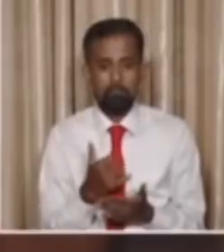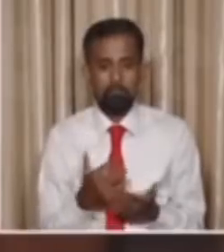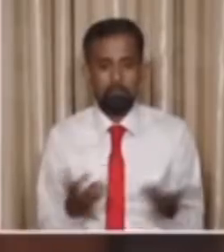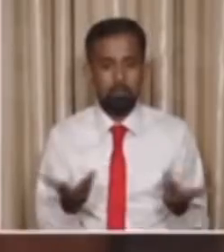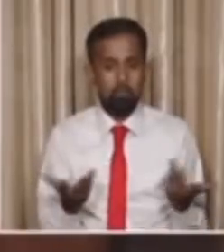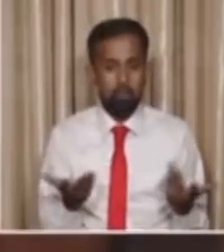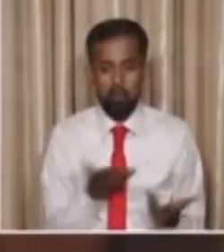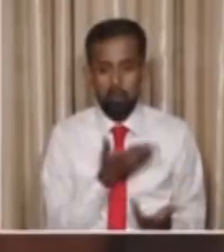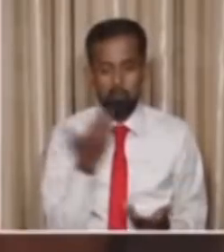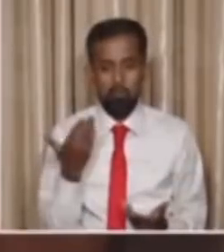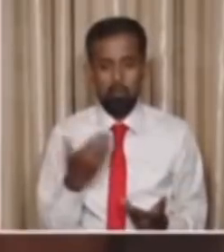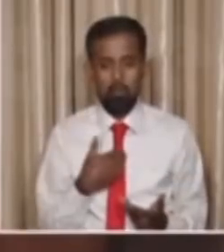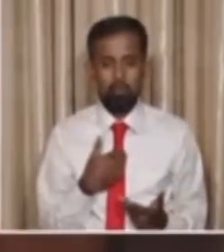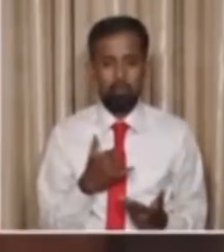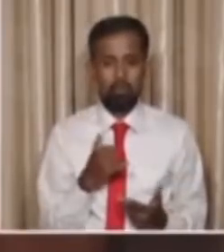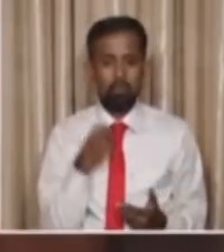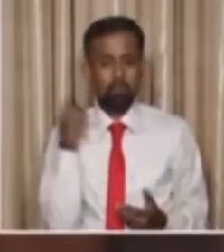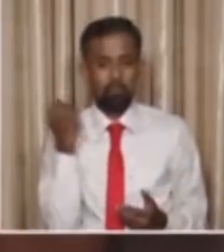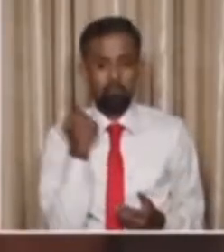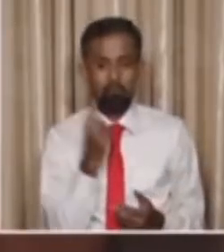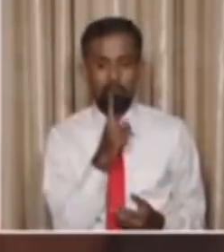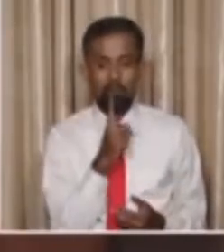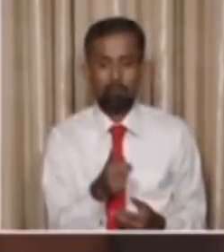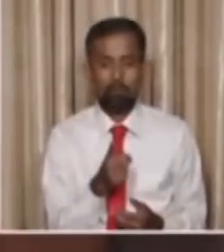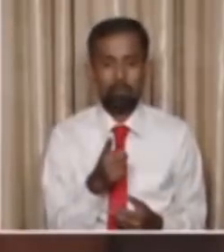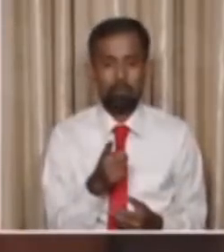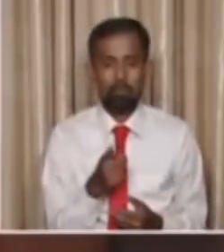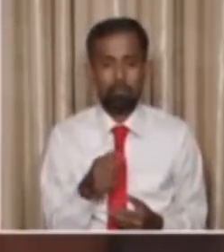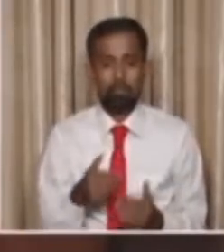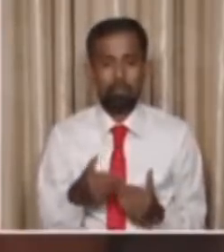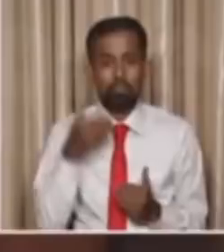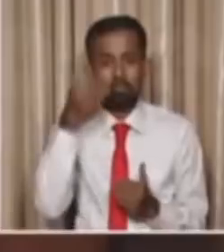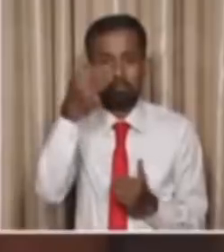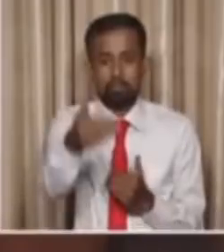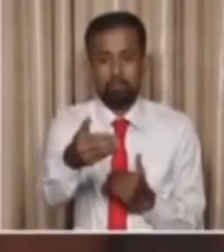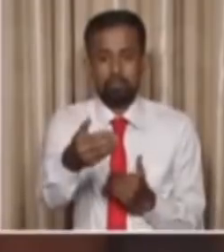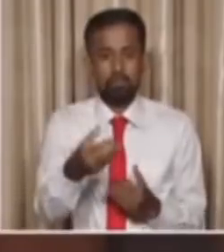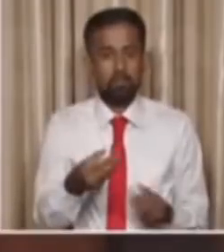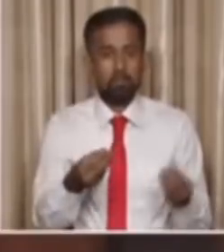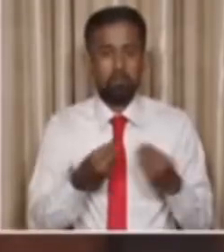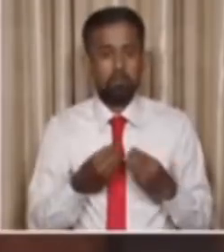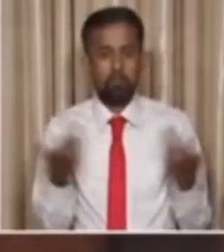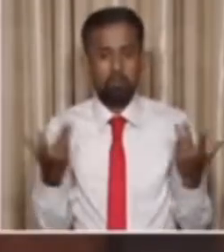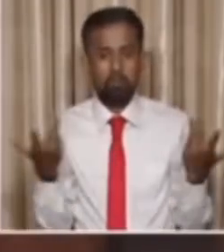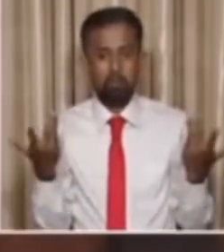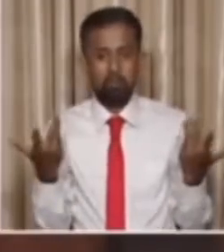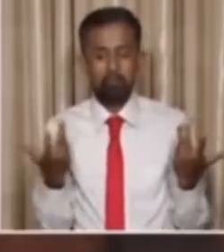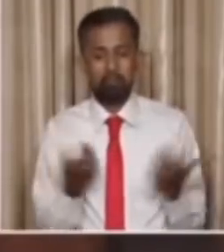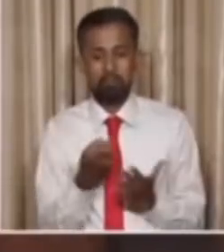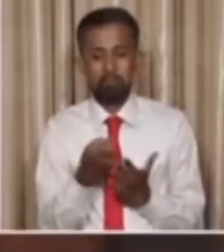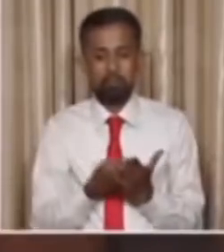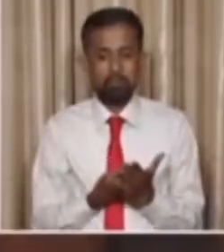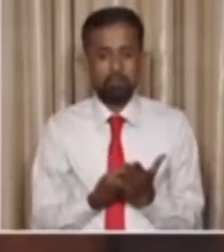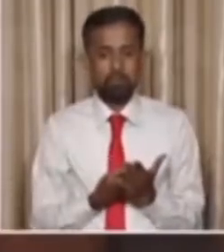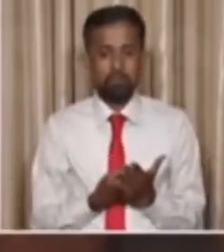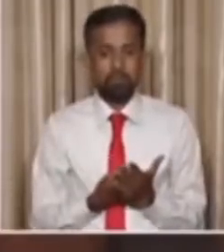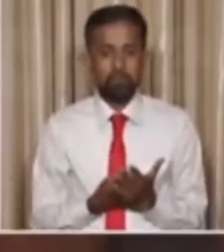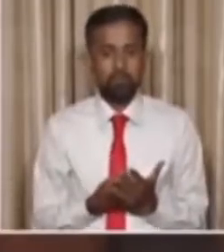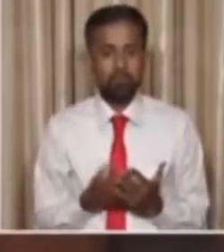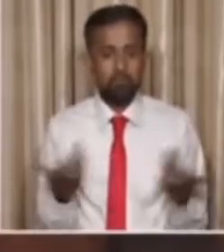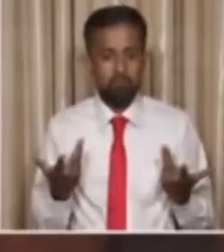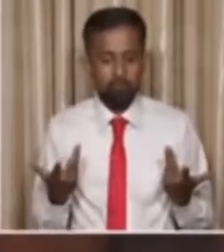පුළුවන් අද අපි තිබ්බ සමහර රැස්වීම් වල කියනවා මේ සමහරට ඊළඟ හම් වෙන්නේ නැති වෙයි IMF එකේ කොන්දේසි අපිට මීට් කරන්න බැරි වුණොත්